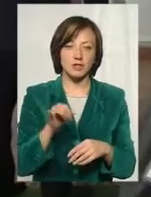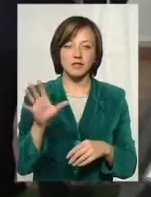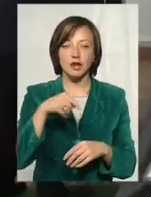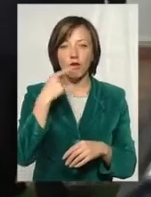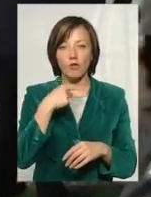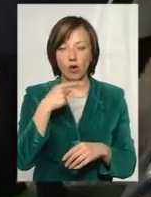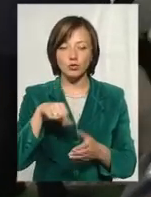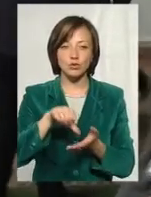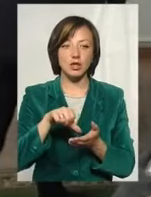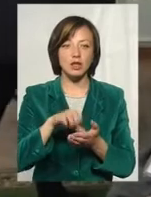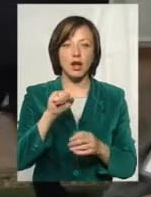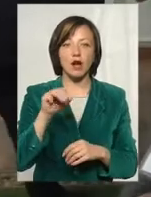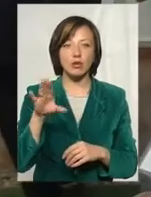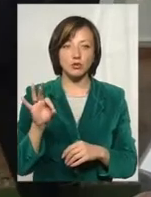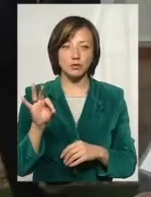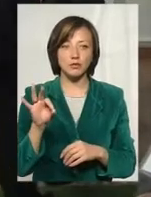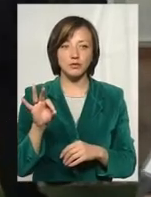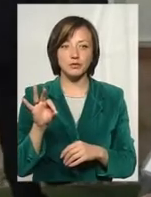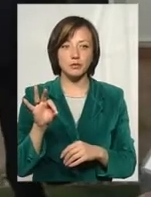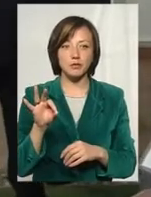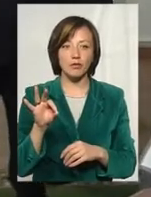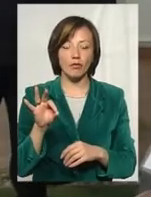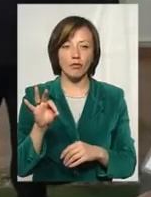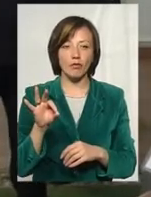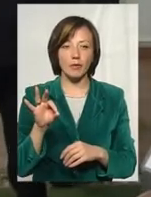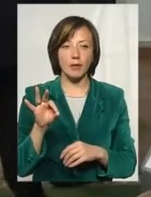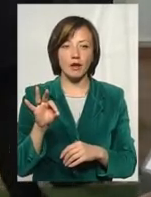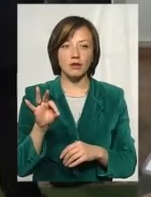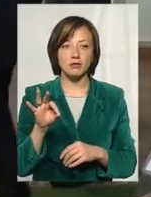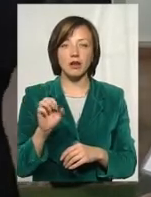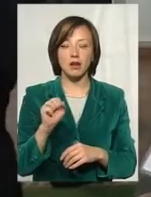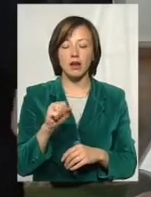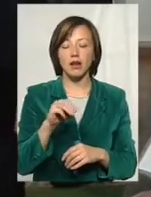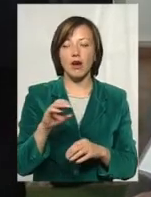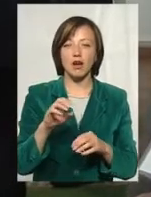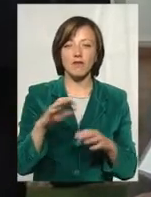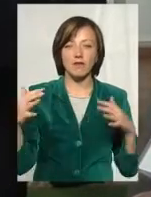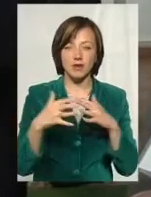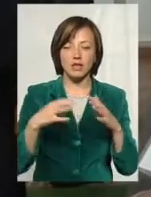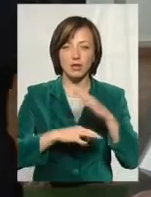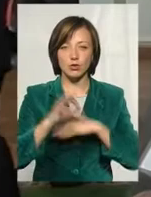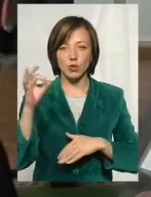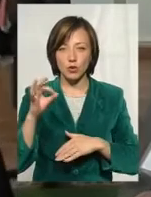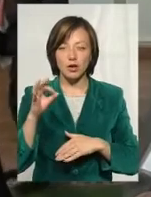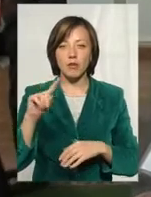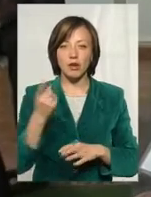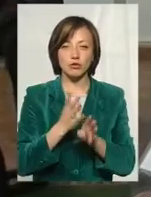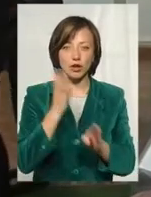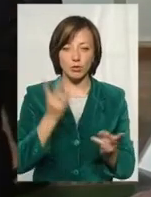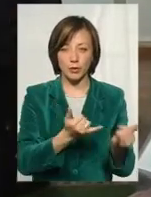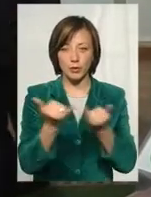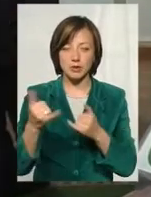говорять, що АТОшників, вибачаюсь, так називаю, членів антитерористичної операції, якби в першу чергу,